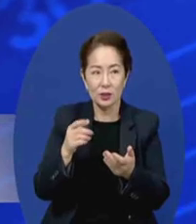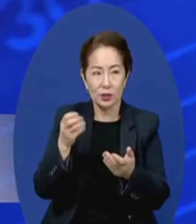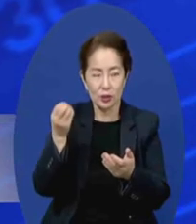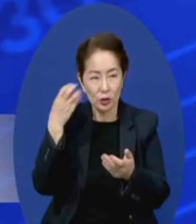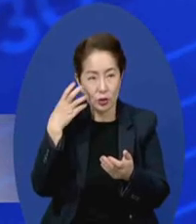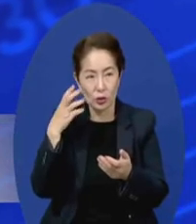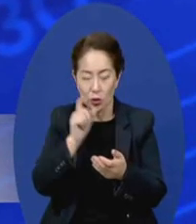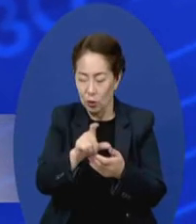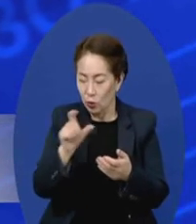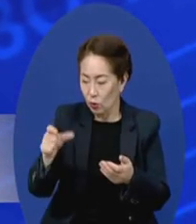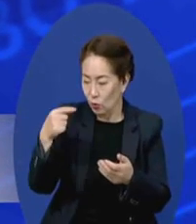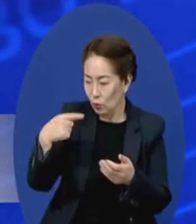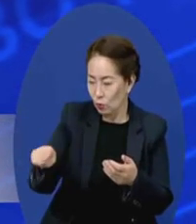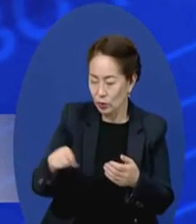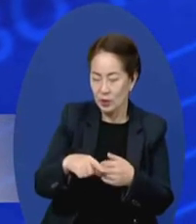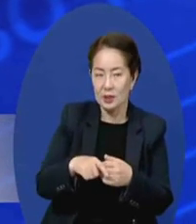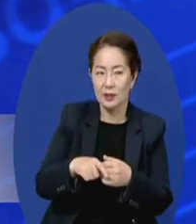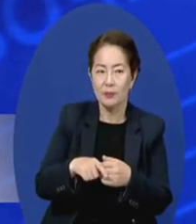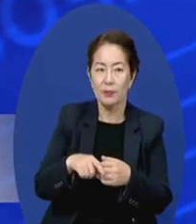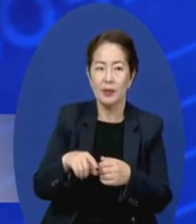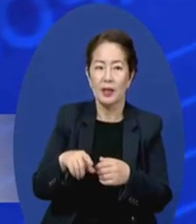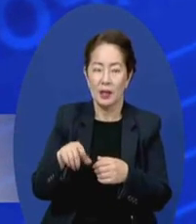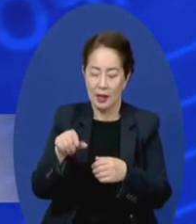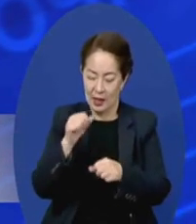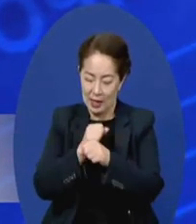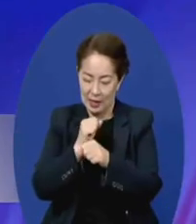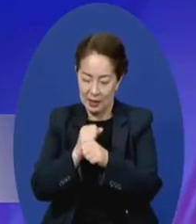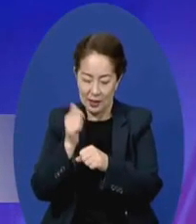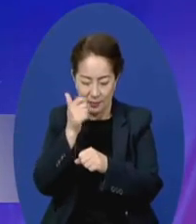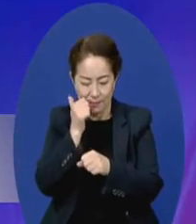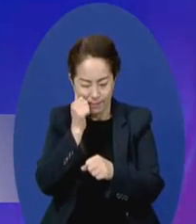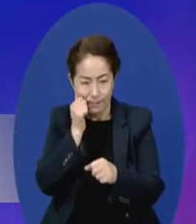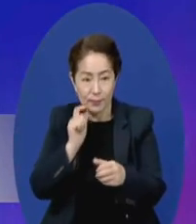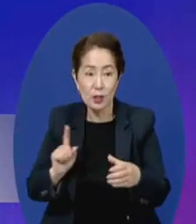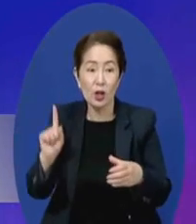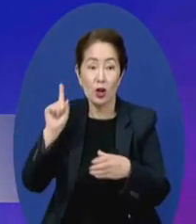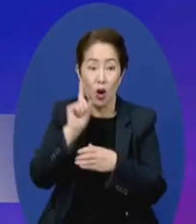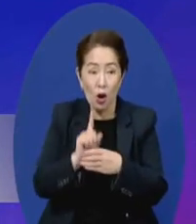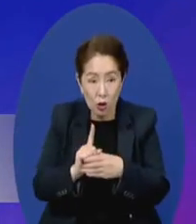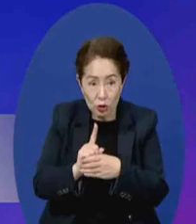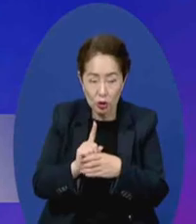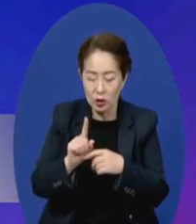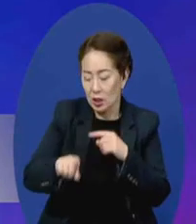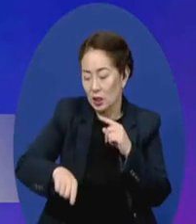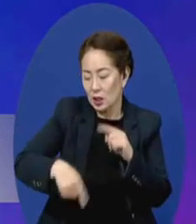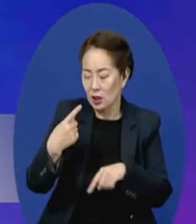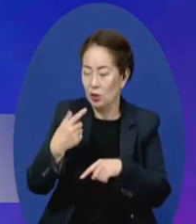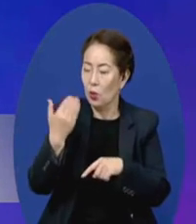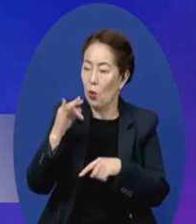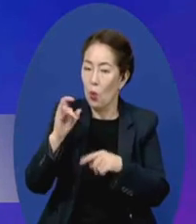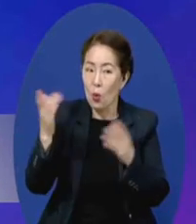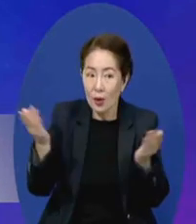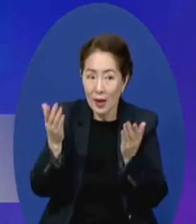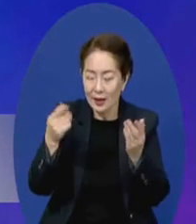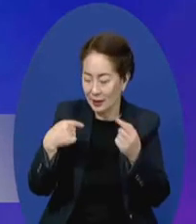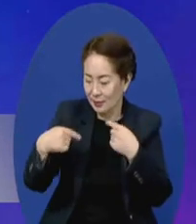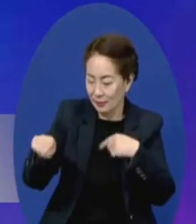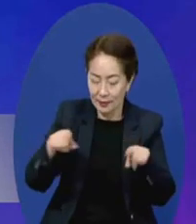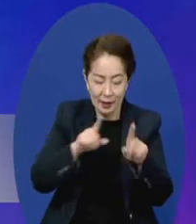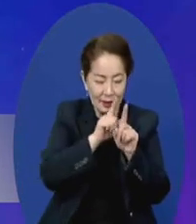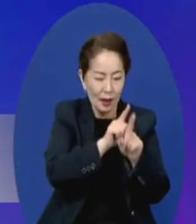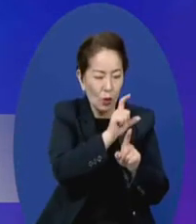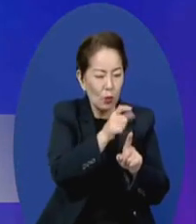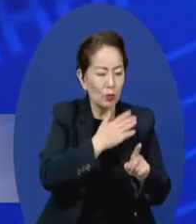хүмүүсийн одоо ажилд гар би оролцохоос илүүтэйгээр яг дор бүрнээ бидний урайлгыг дагаж ойр орчныхоо